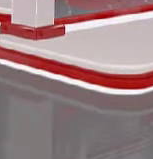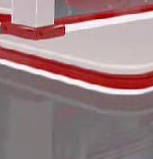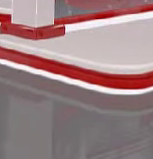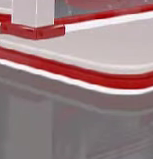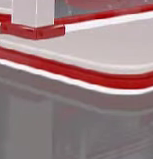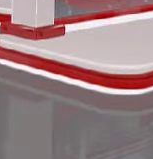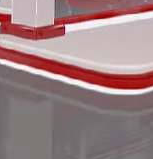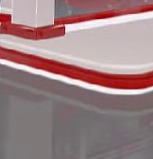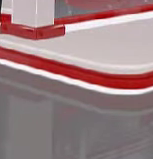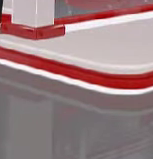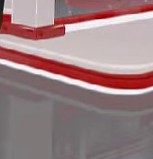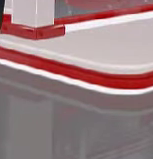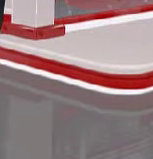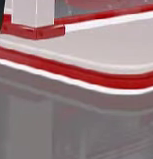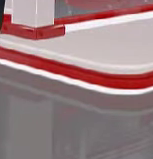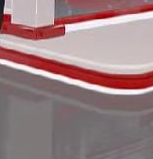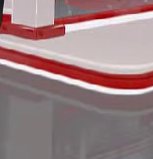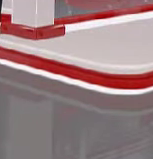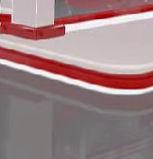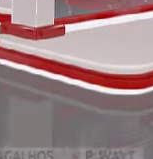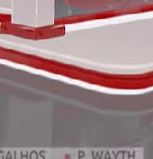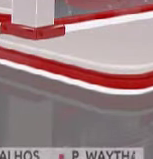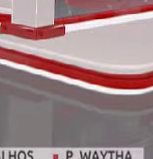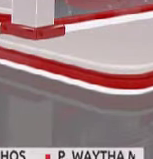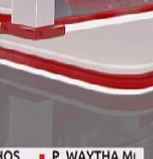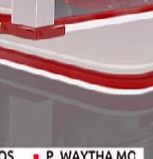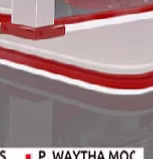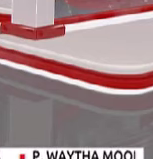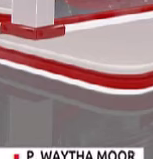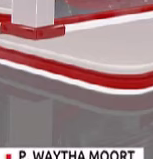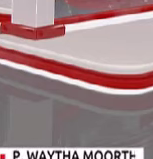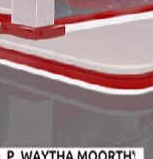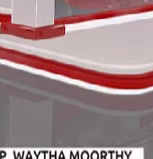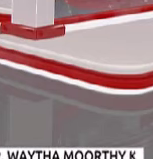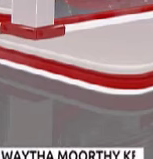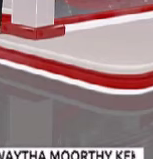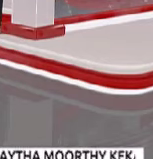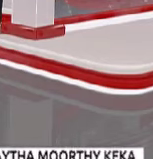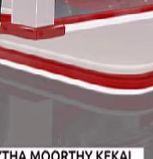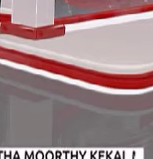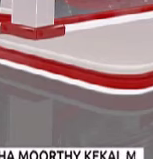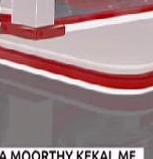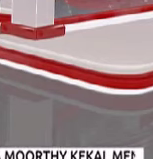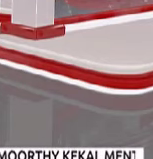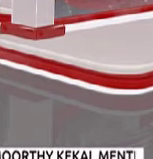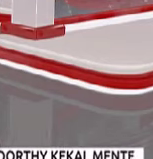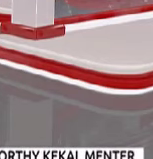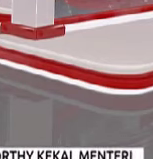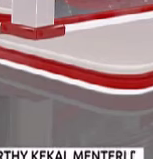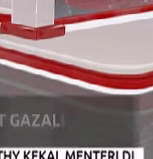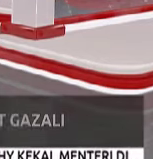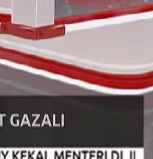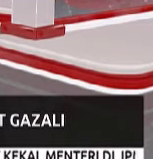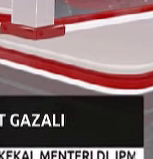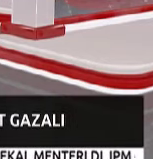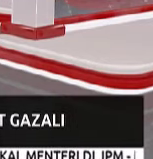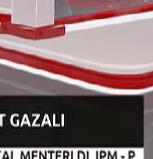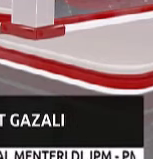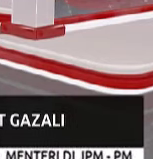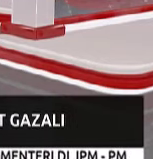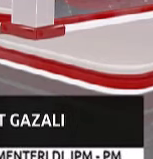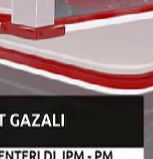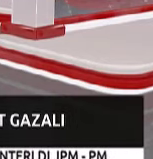Assalamualaikum, salam saingi Malaysia, Ku Nasional 8 edisi 3 Oktober bersama saya Fathil Hidayat Ghazali. Dan saya Farhata Lashati Osman.